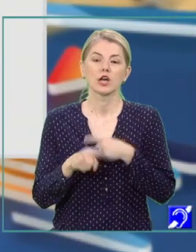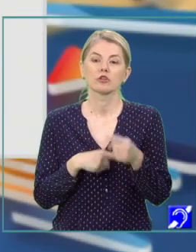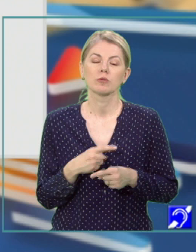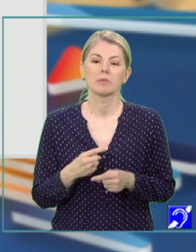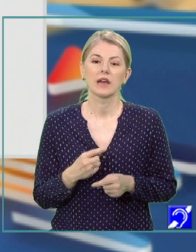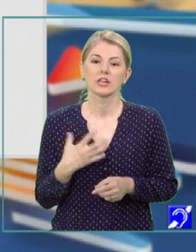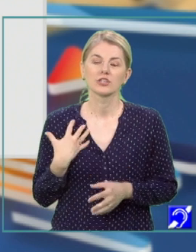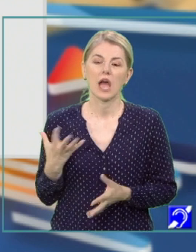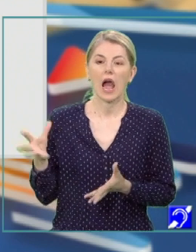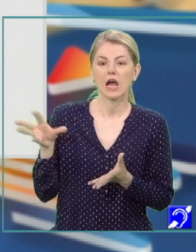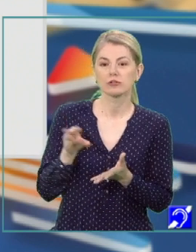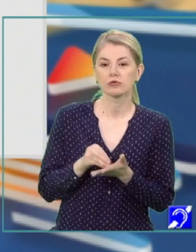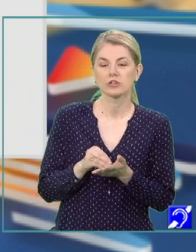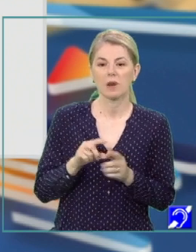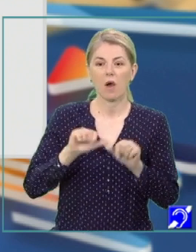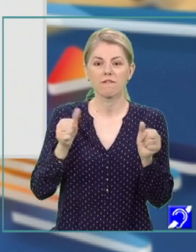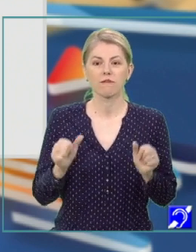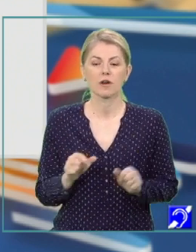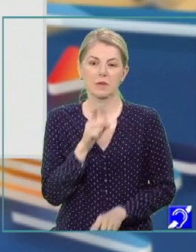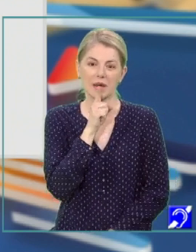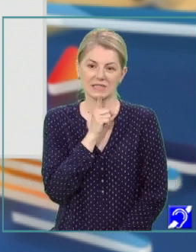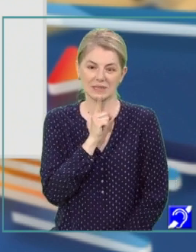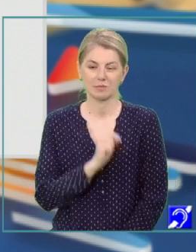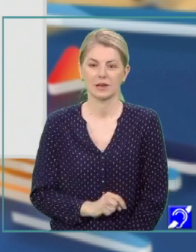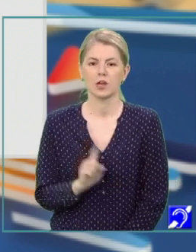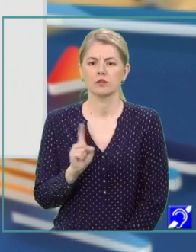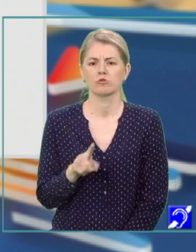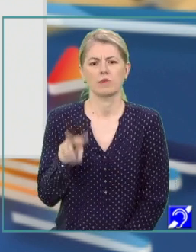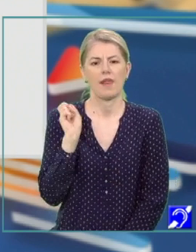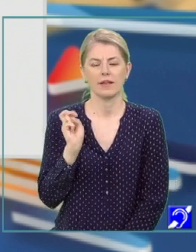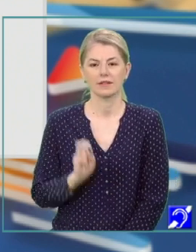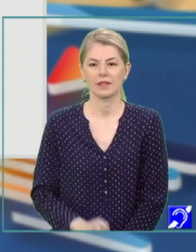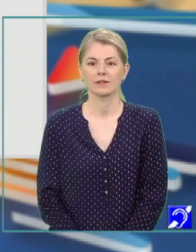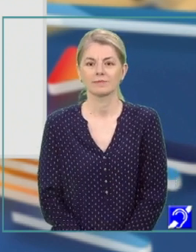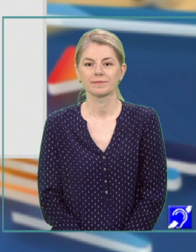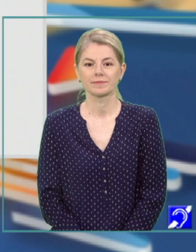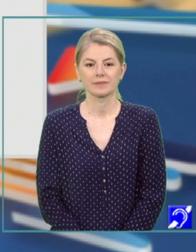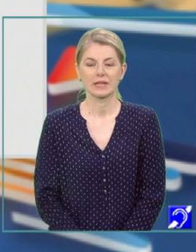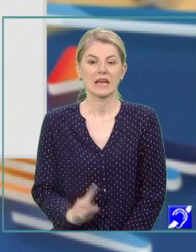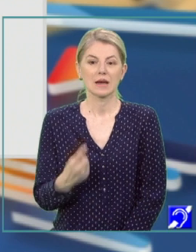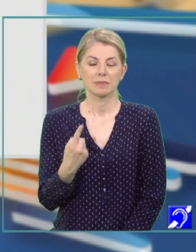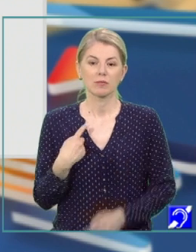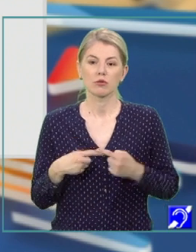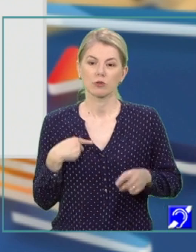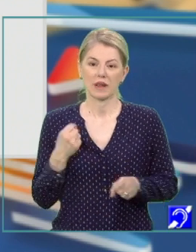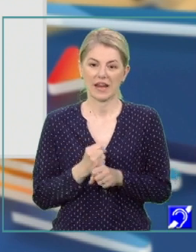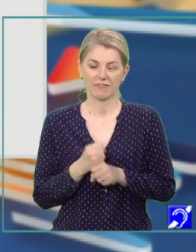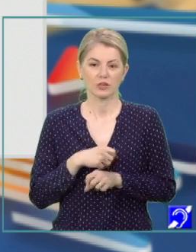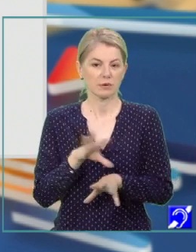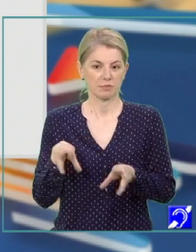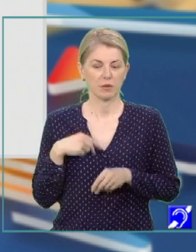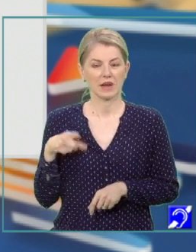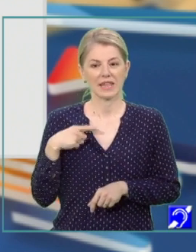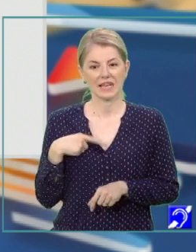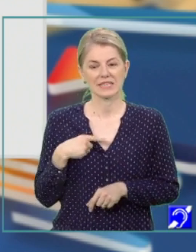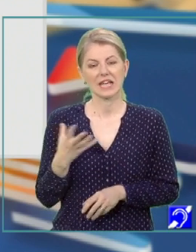ce aducem expresia la o formă mai simplă, nu înainte. Deci, primul lucru pe care îl facem împreună